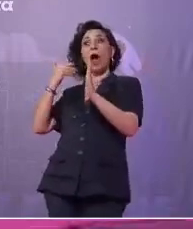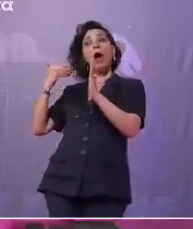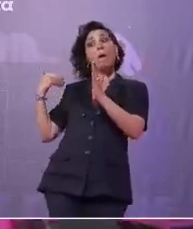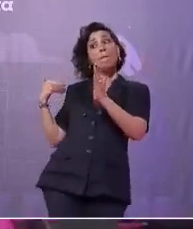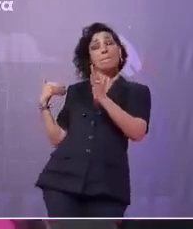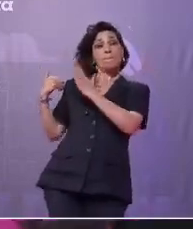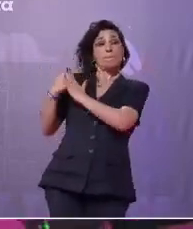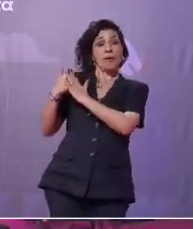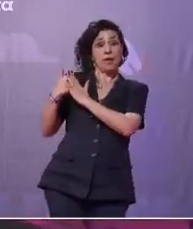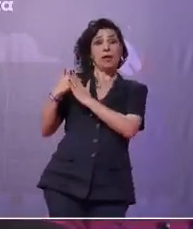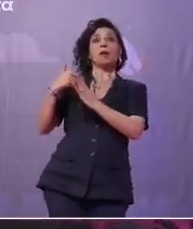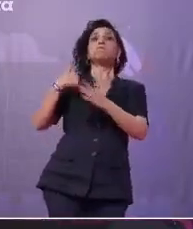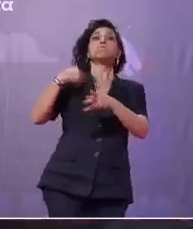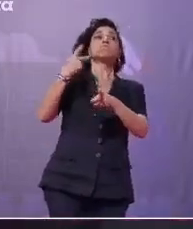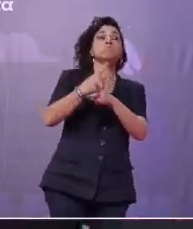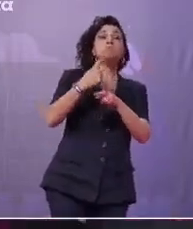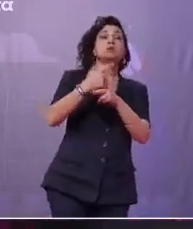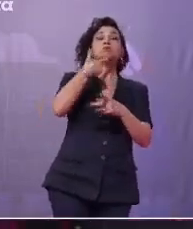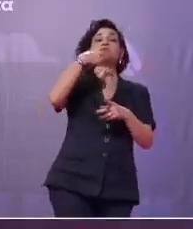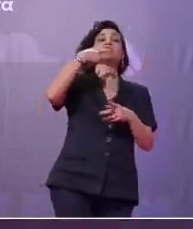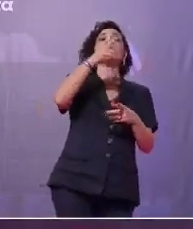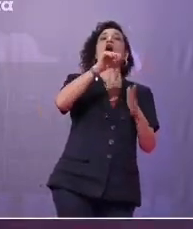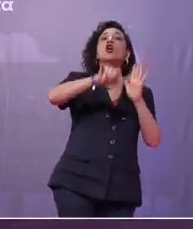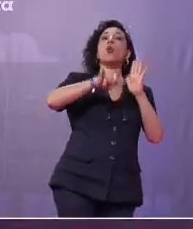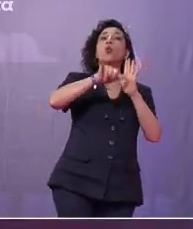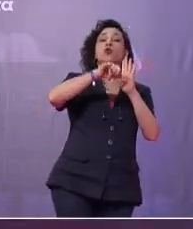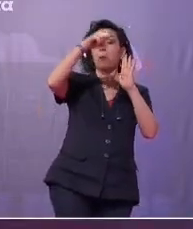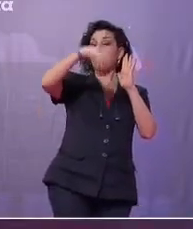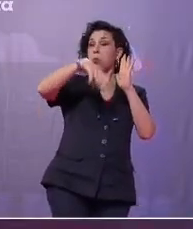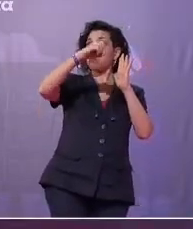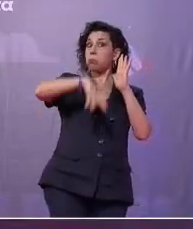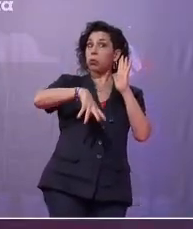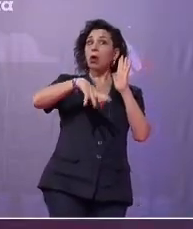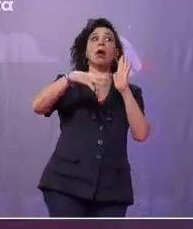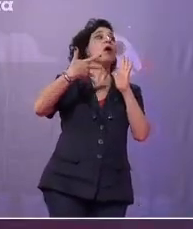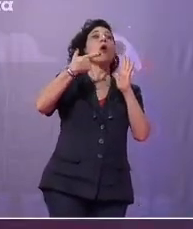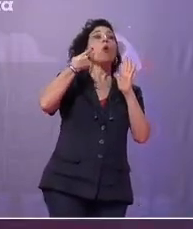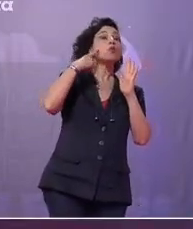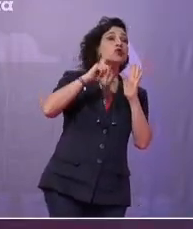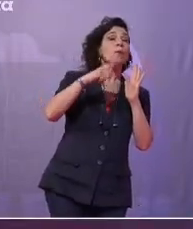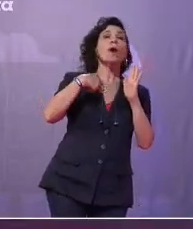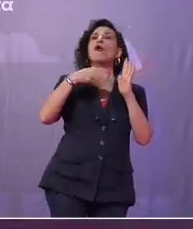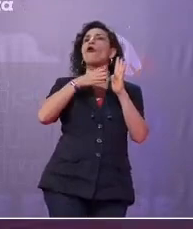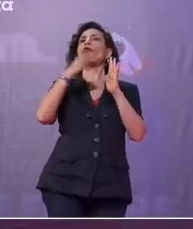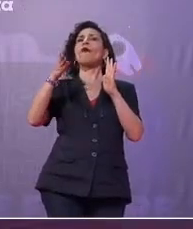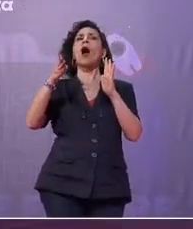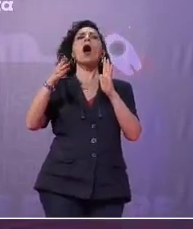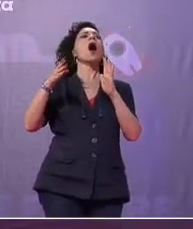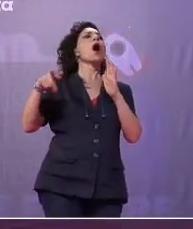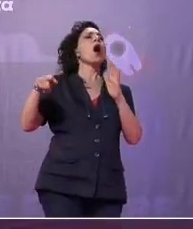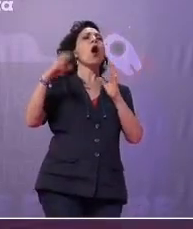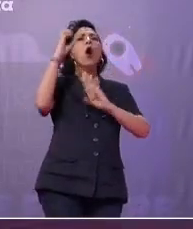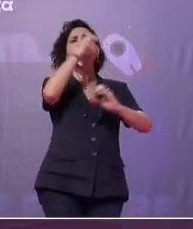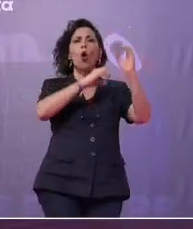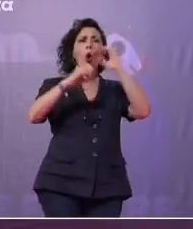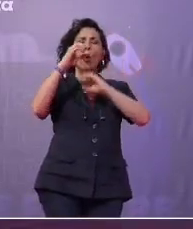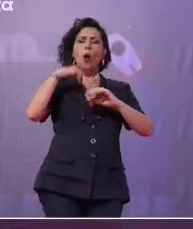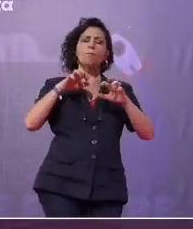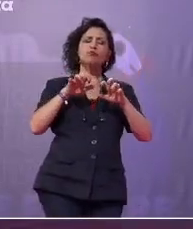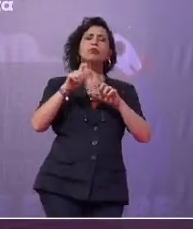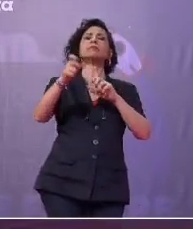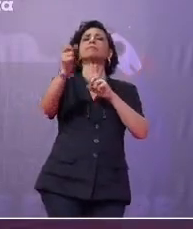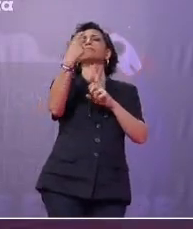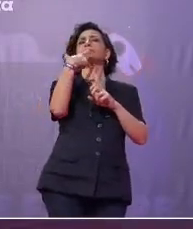avevo bisogno di per esempio scaricare un video su YouTube La mia migliore opzione se non sapevo già farlo era andare su Google e cercare istruzioni